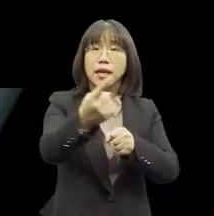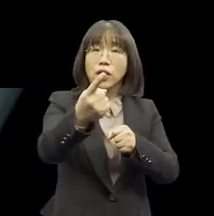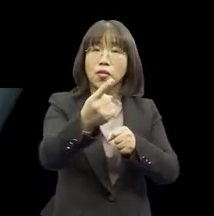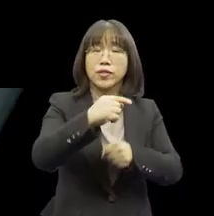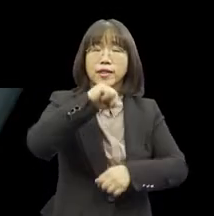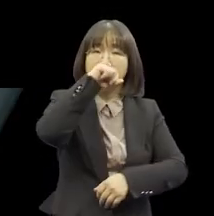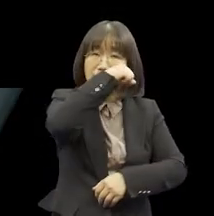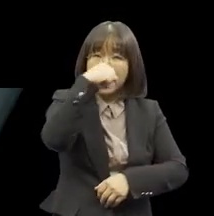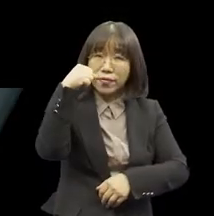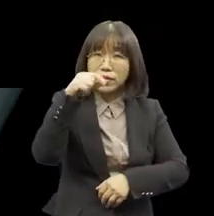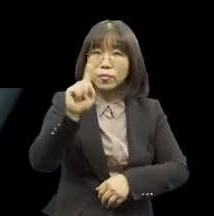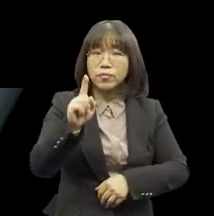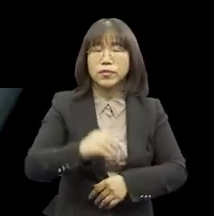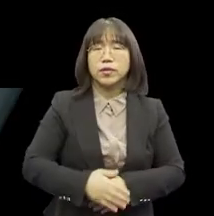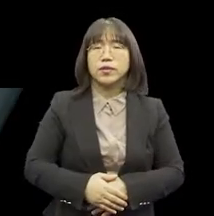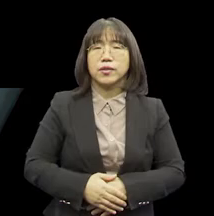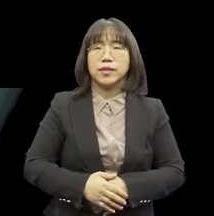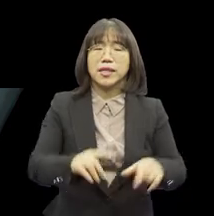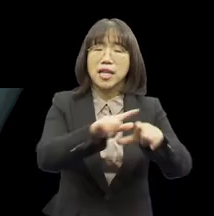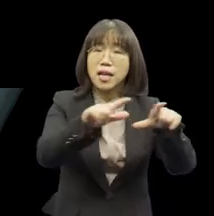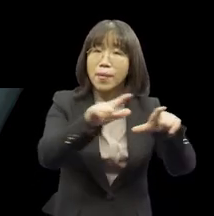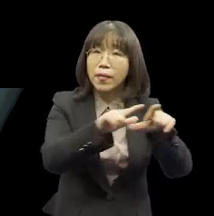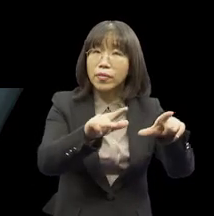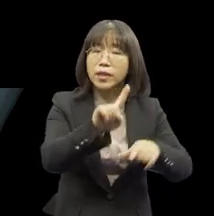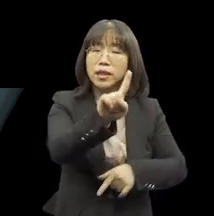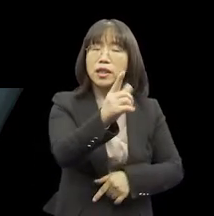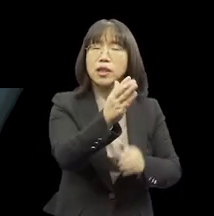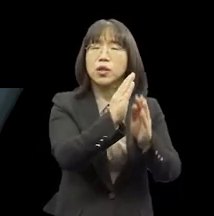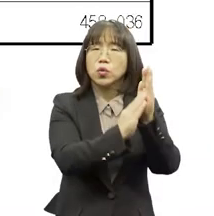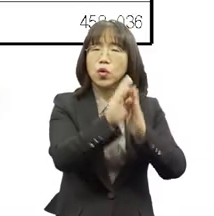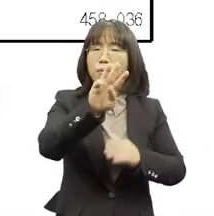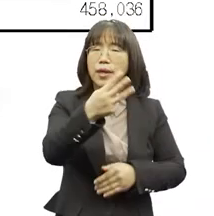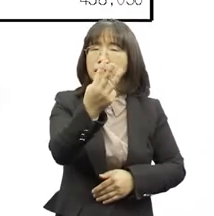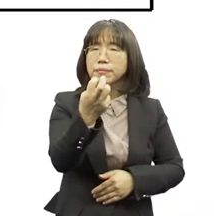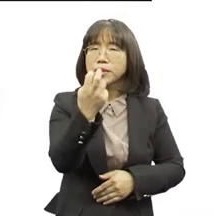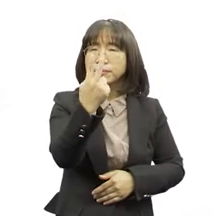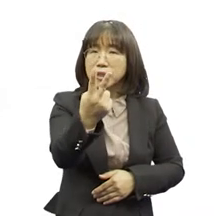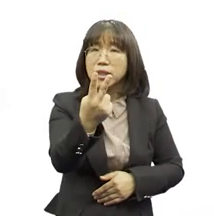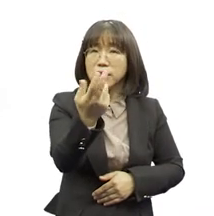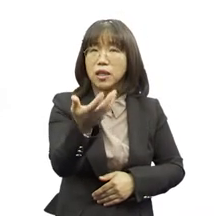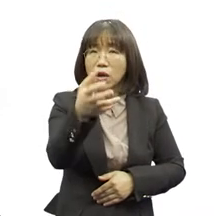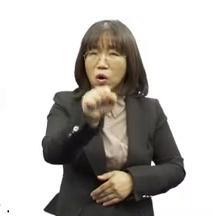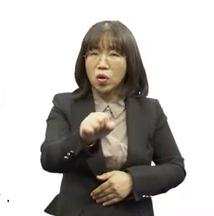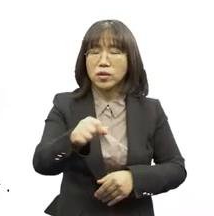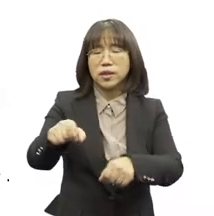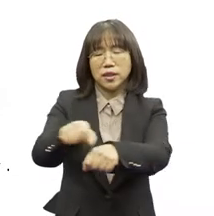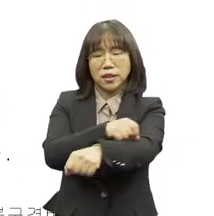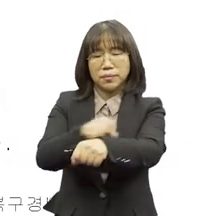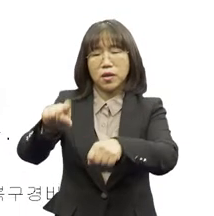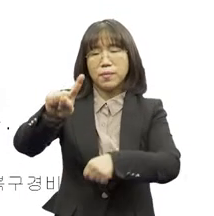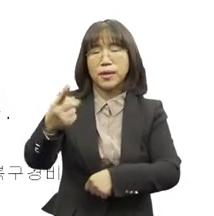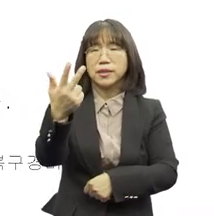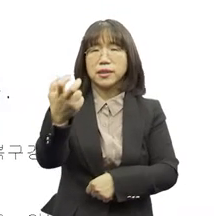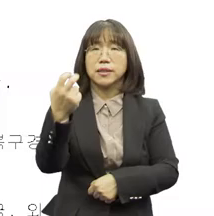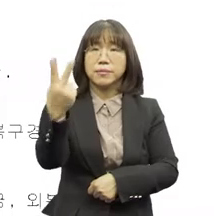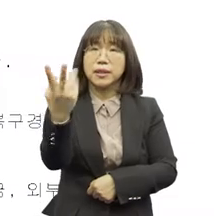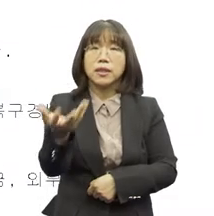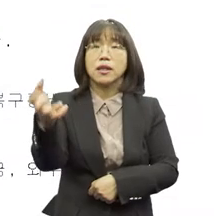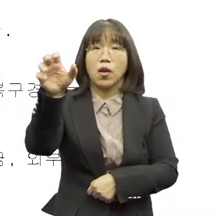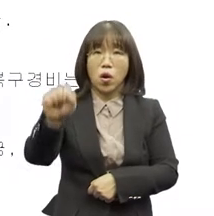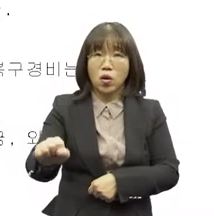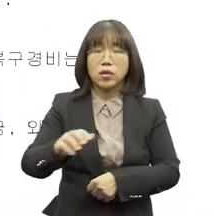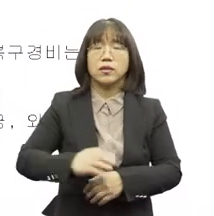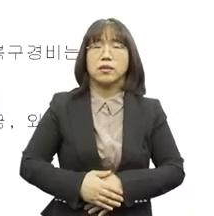2021년 예산을 회계 별로 살펴보면 일반 회계 의 1조 130 이어 특별 회계 172억